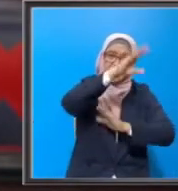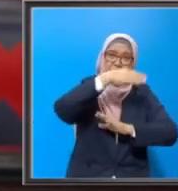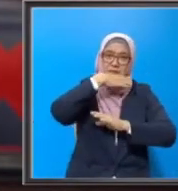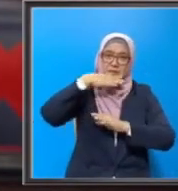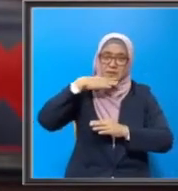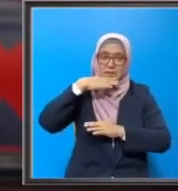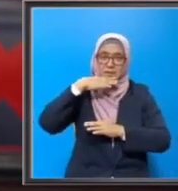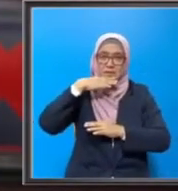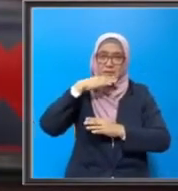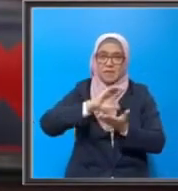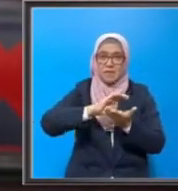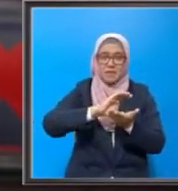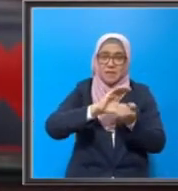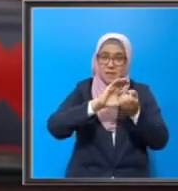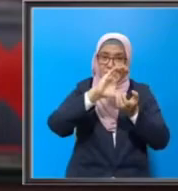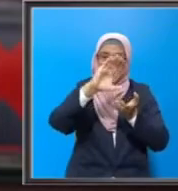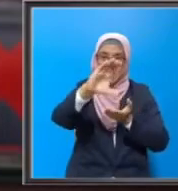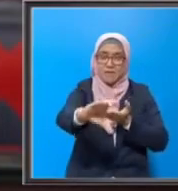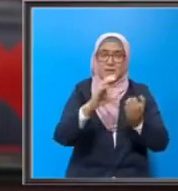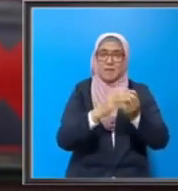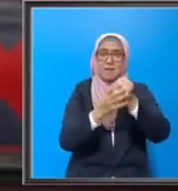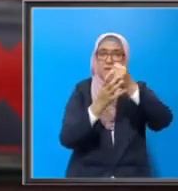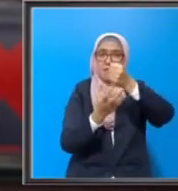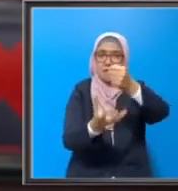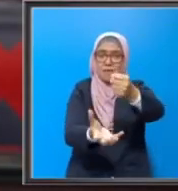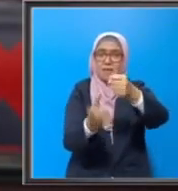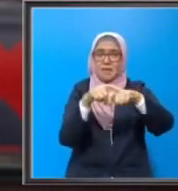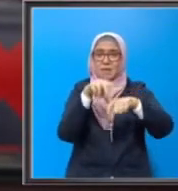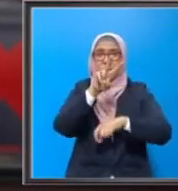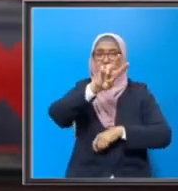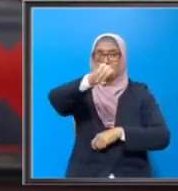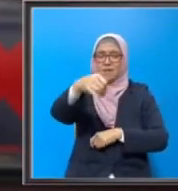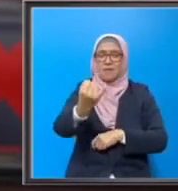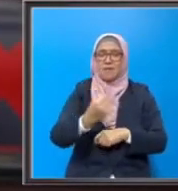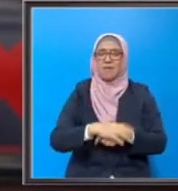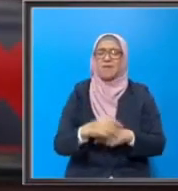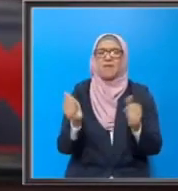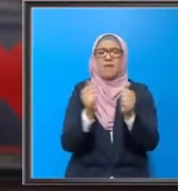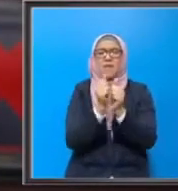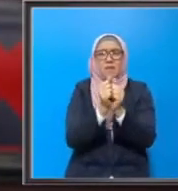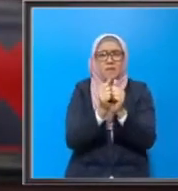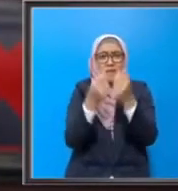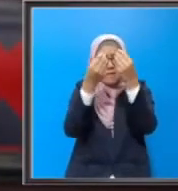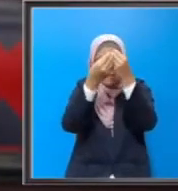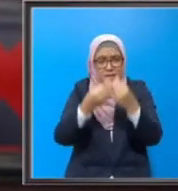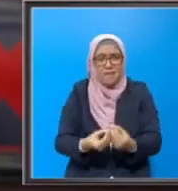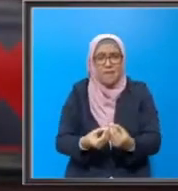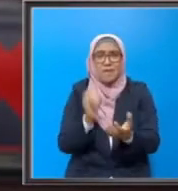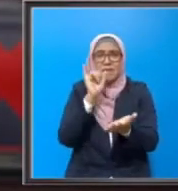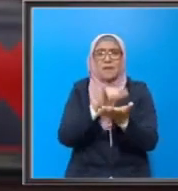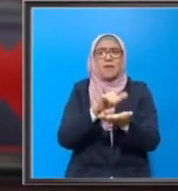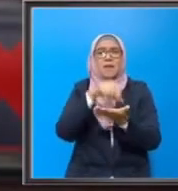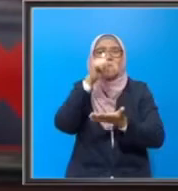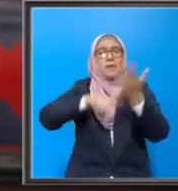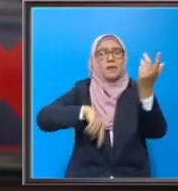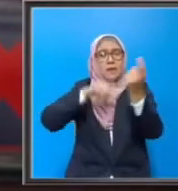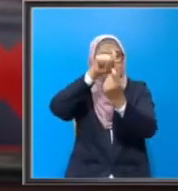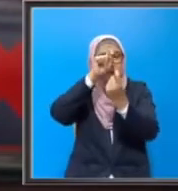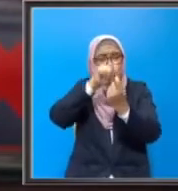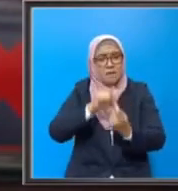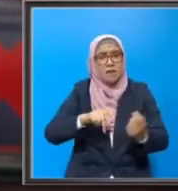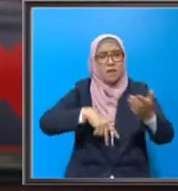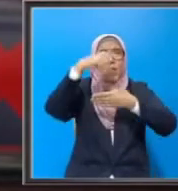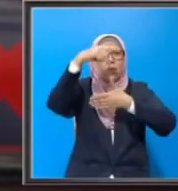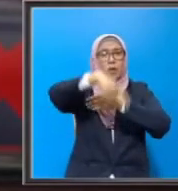peruntukannya 2250000 dengan bentukan sebanyak itu apakah rincian program pembangunan